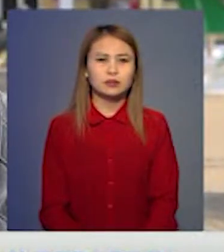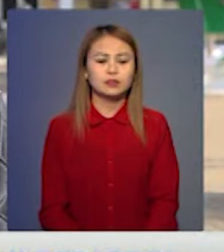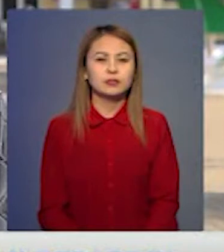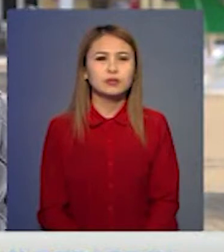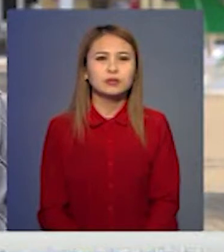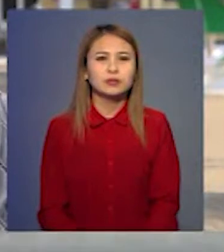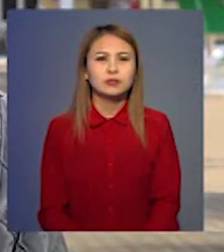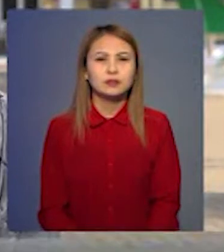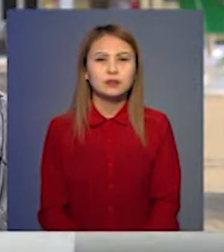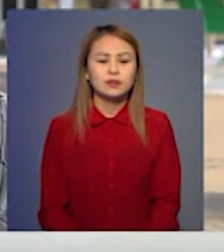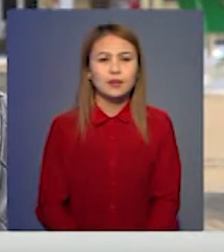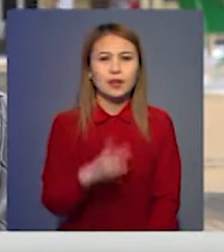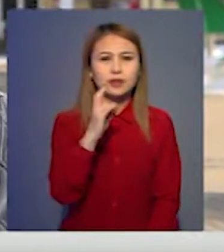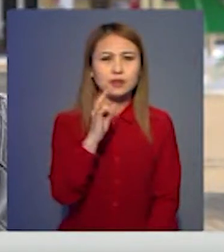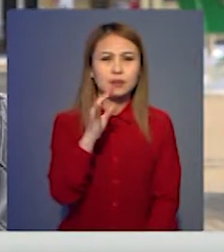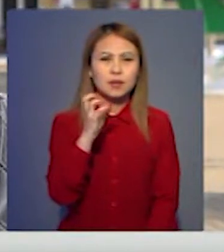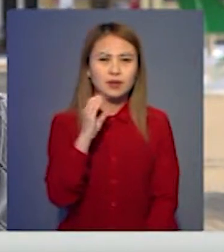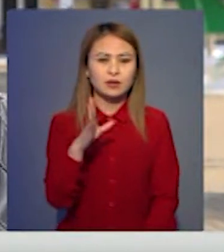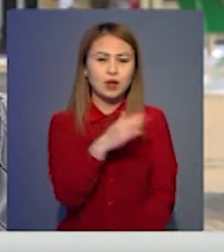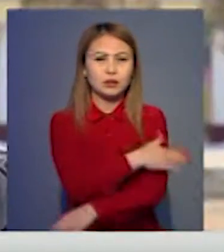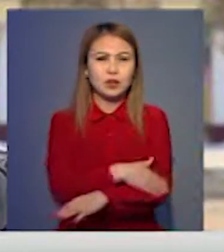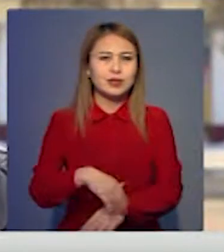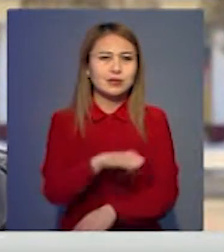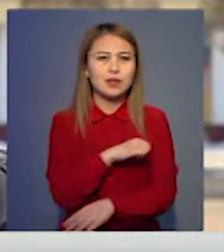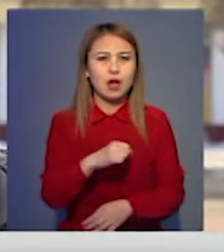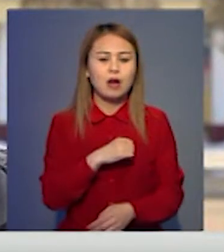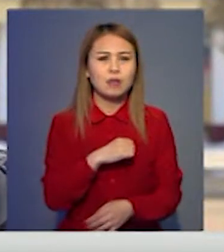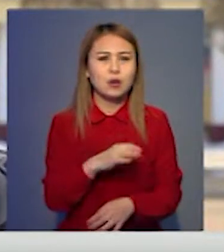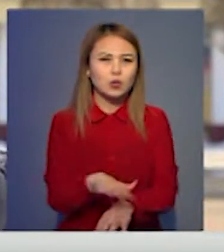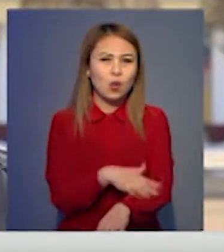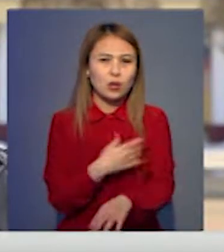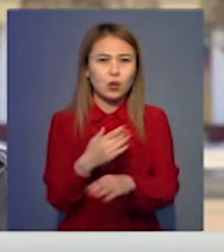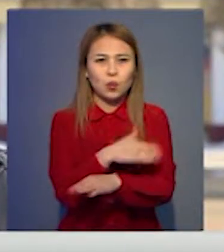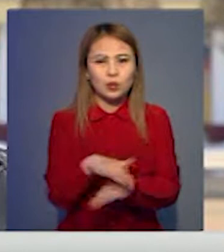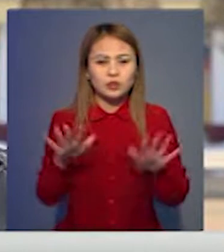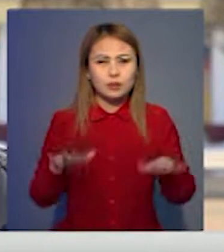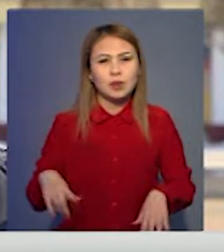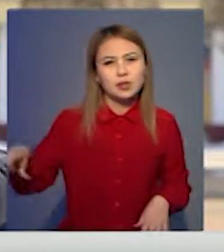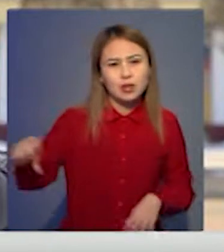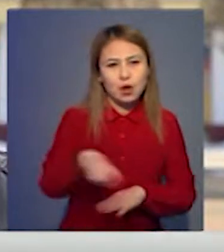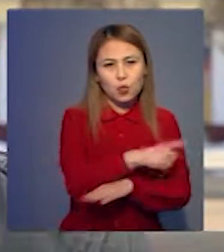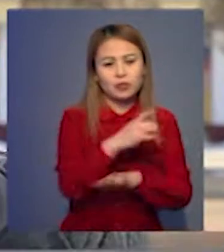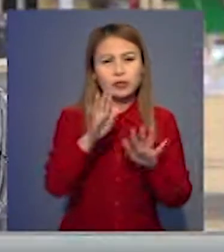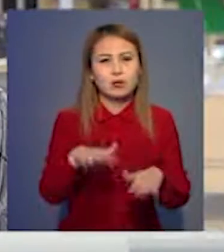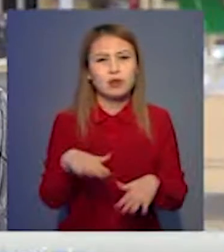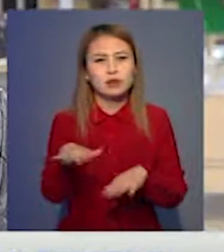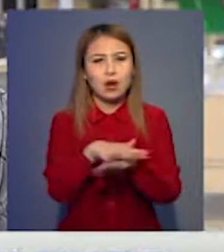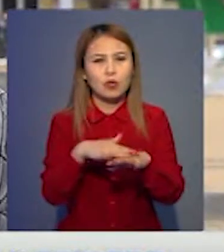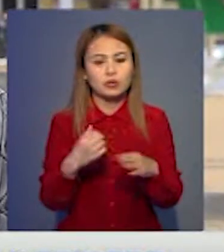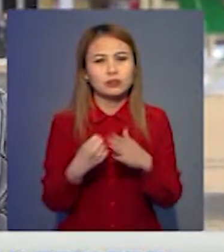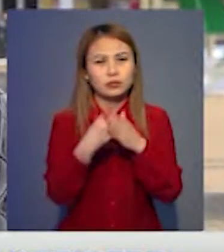Нұрсұлтан Назарбаевтың атымен үлкен даңғылды атауы қалалық мәслихат депутаттарының тарапынан, халық тарапынан қолдау тауып отыр.